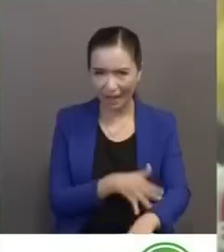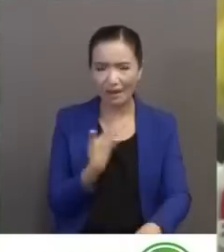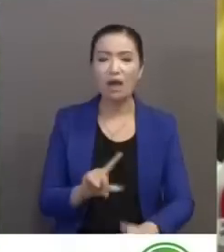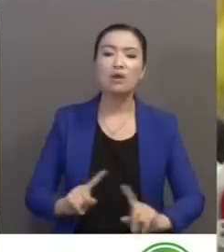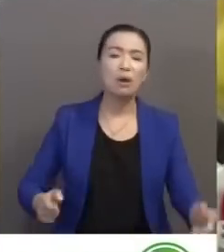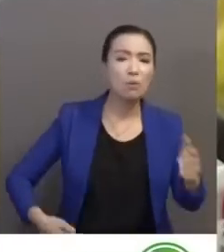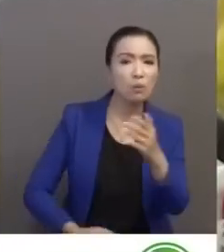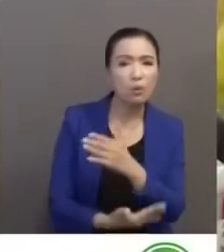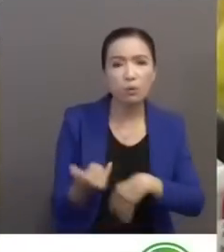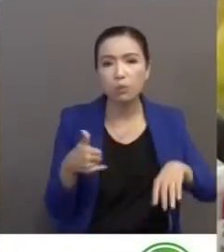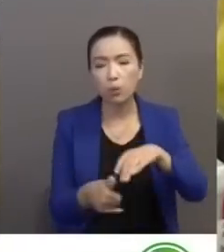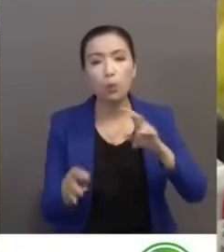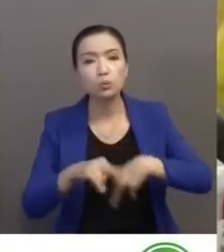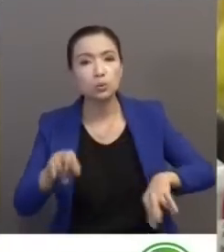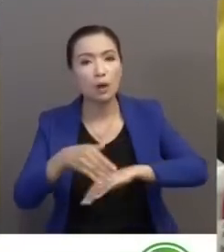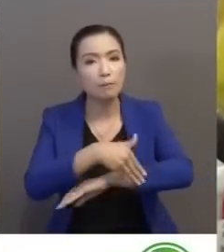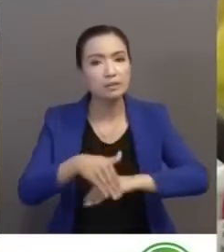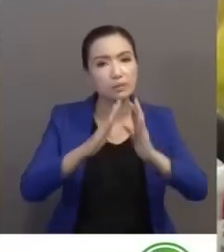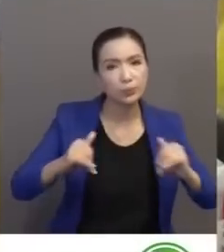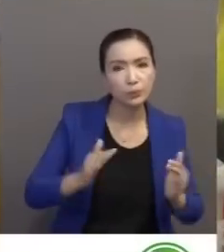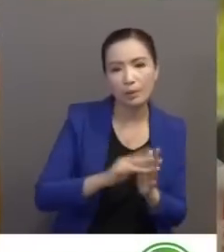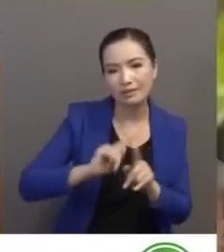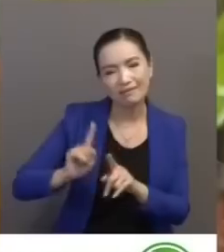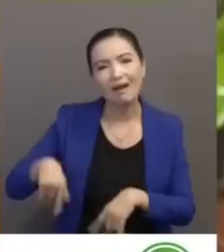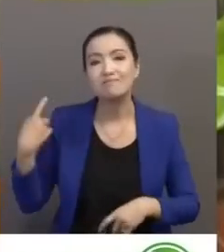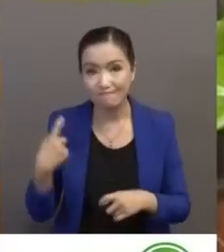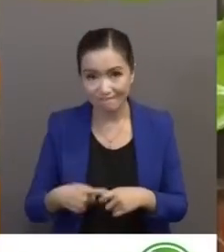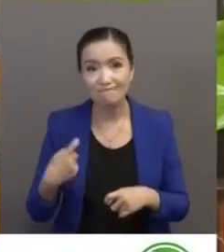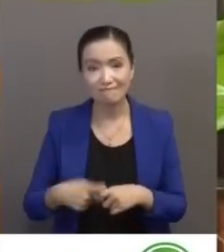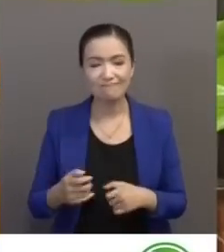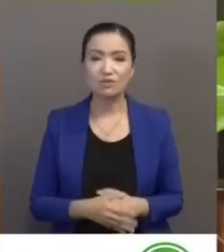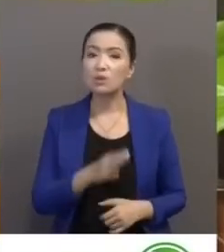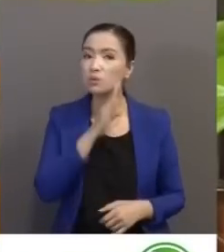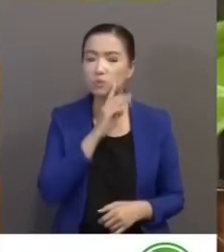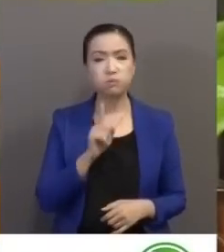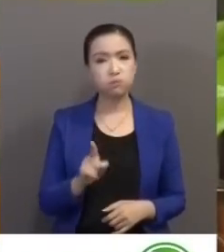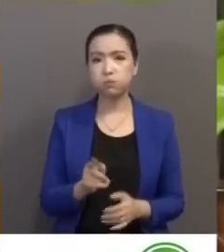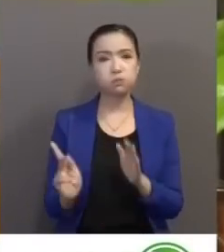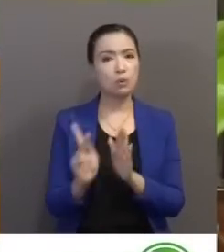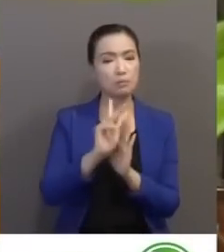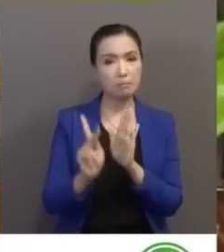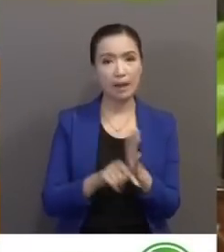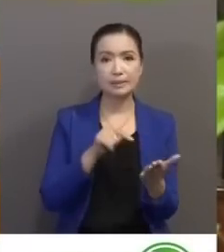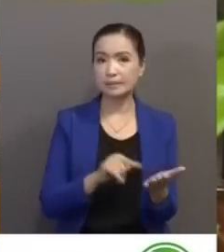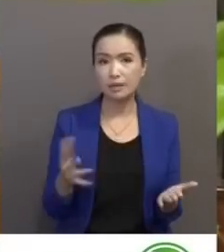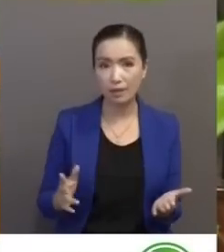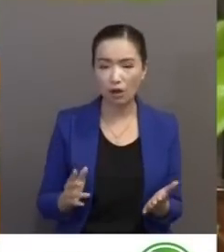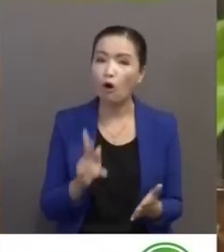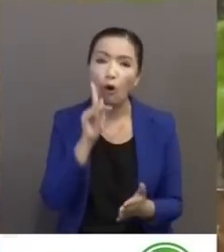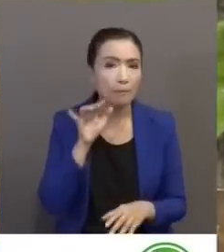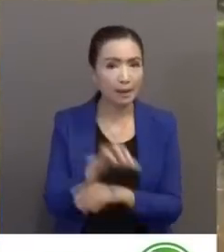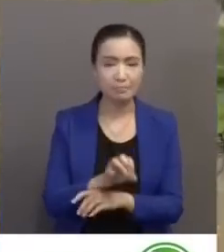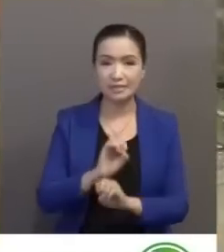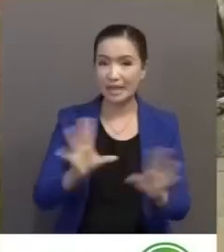าสในการจะเข้าไปตรวจสอบบัญชีวัดต่างๆจะเป็นไปได้ยากหากยังไม่มีข้อกฎหมายข้อบังคับออกมาชัดเจ